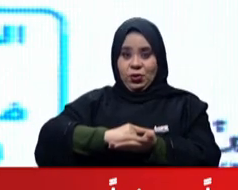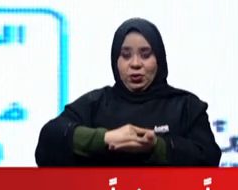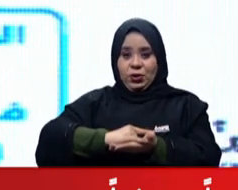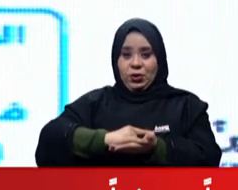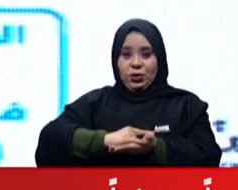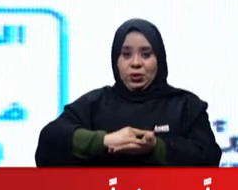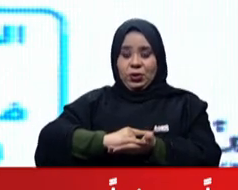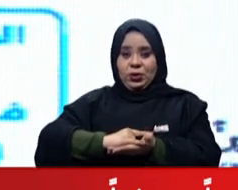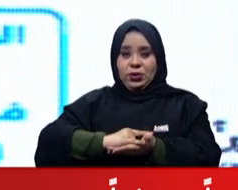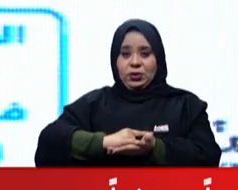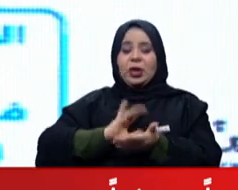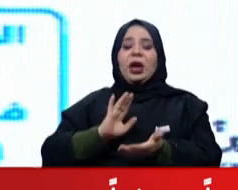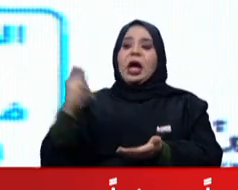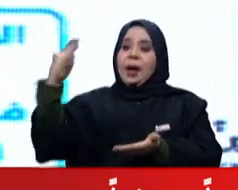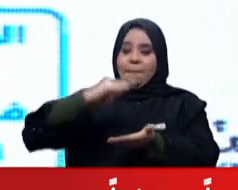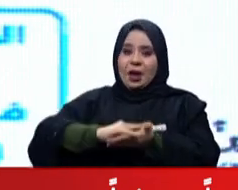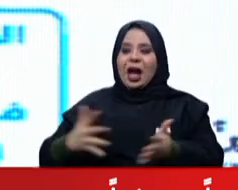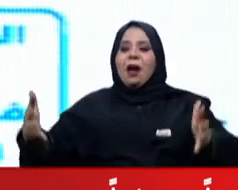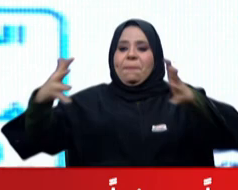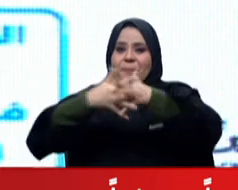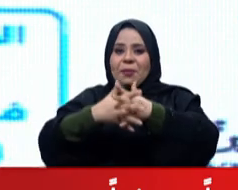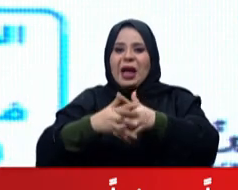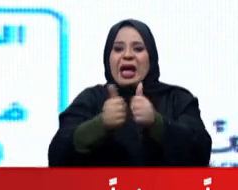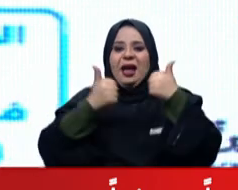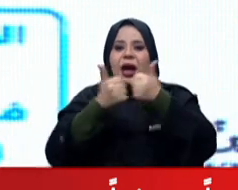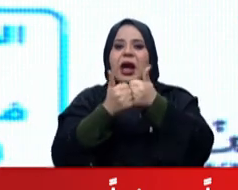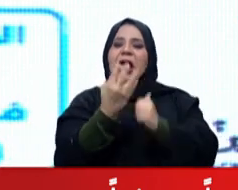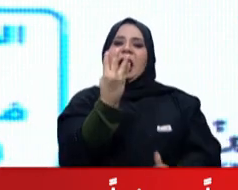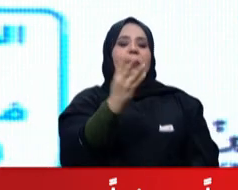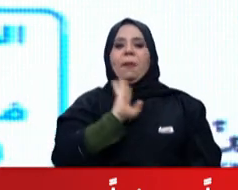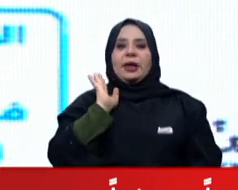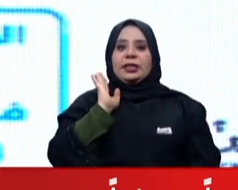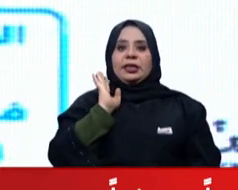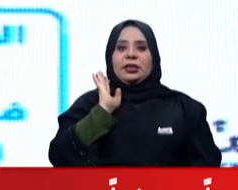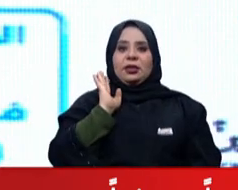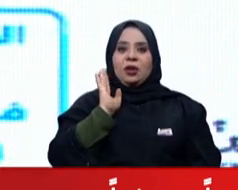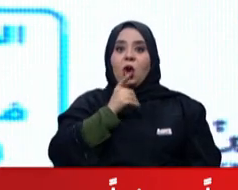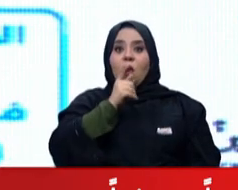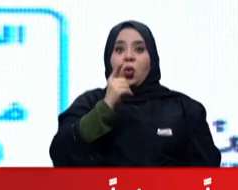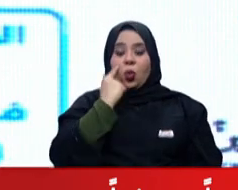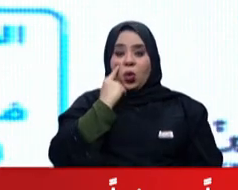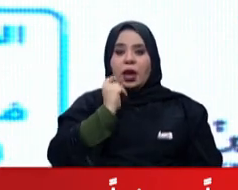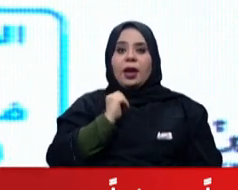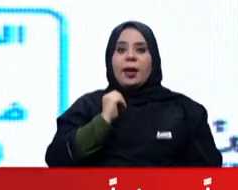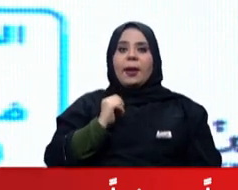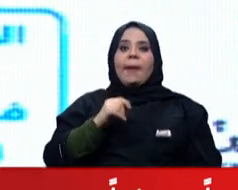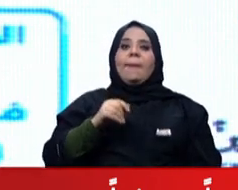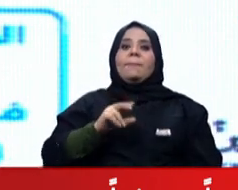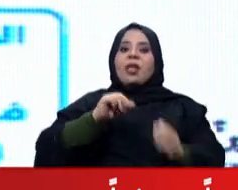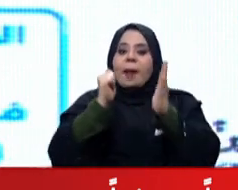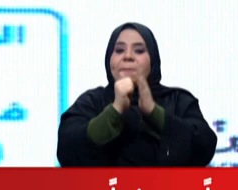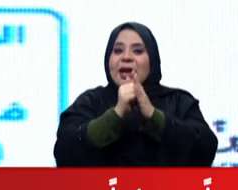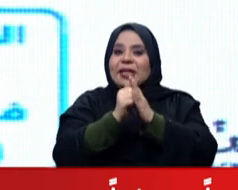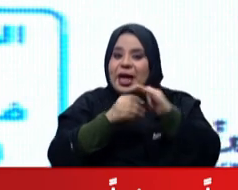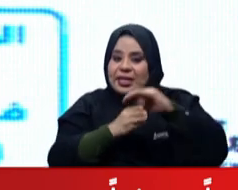الفلانية، 4 فقط منهم ذلين، وهذين مو يعني أشخاص جايين من أماكن مختلفة، هذين أشخاص موجودين في البيت نفسه.